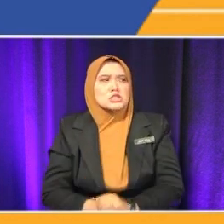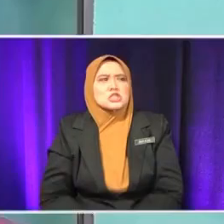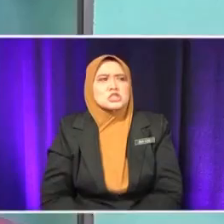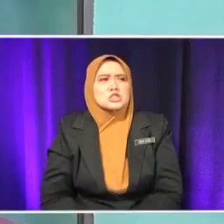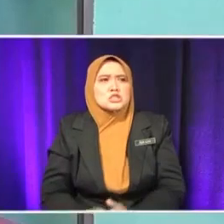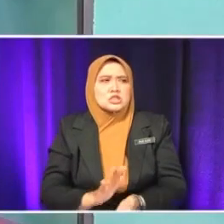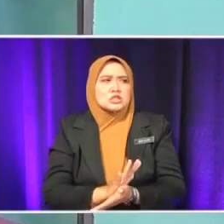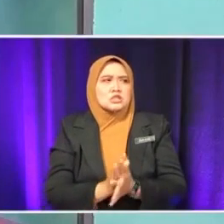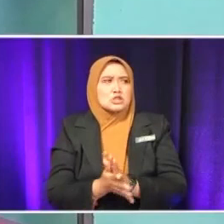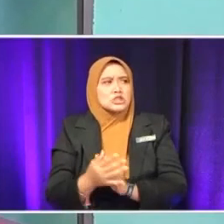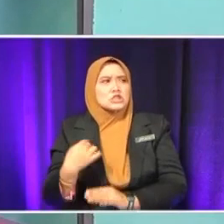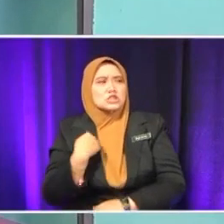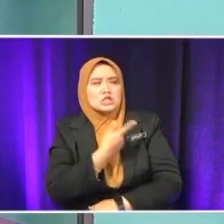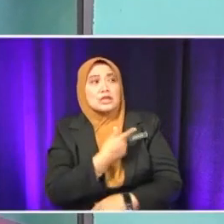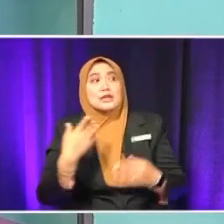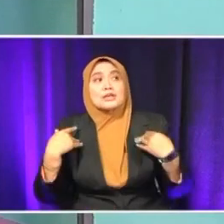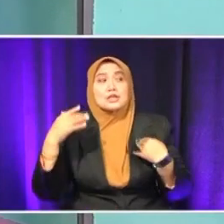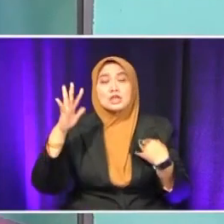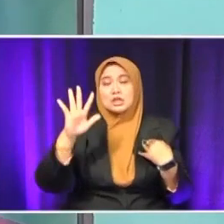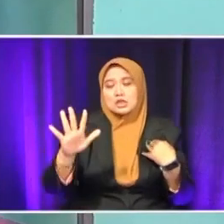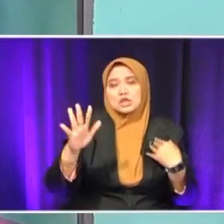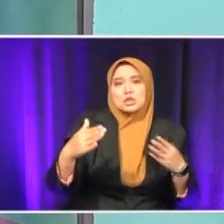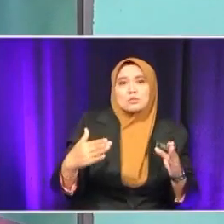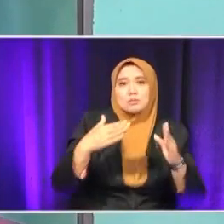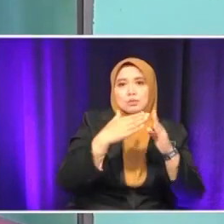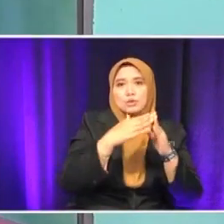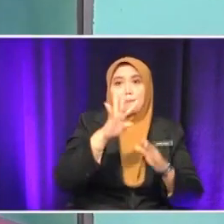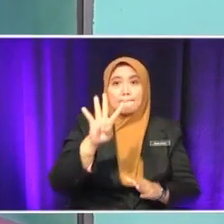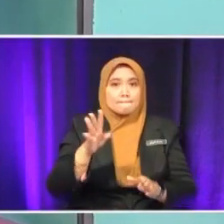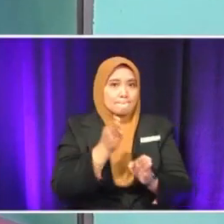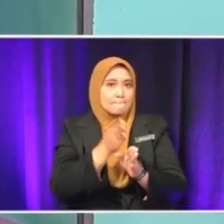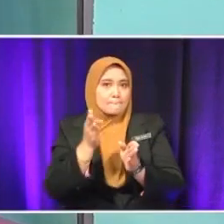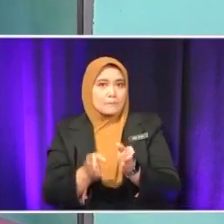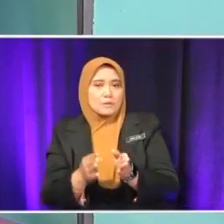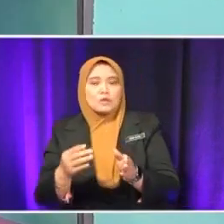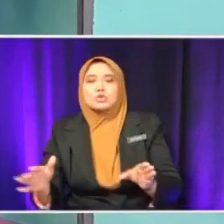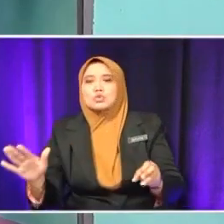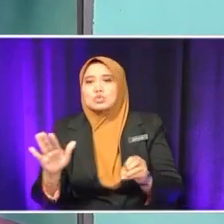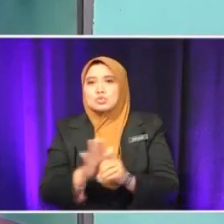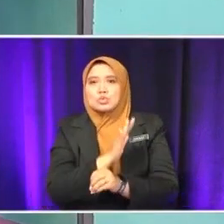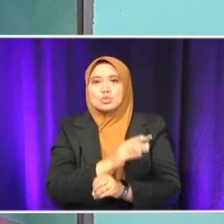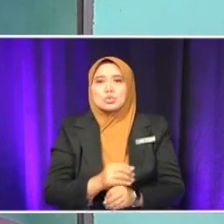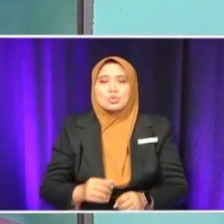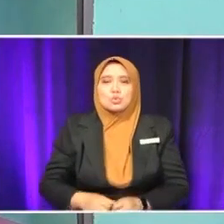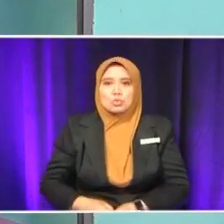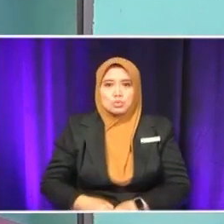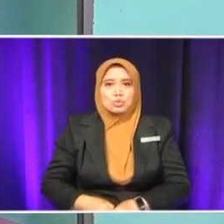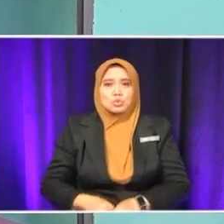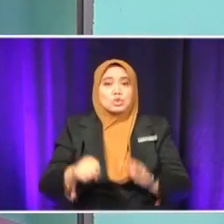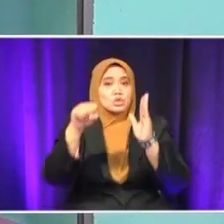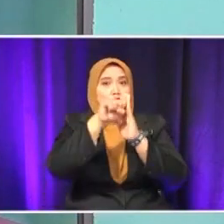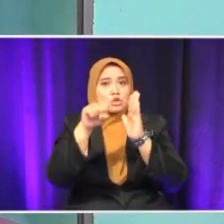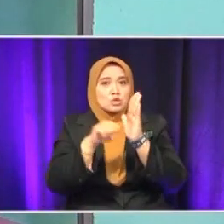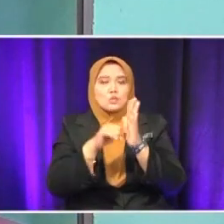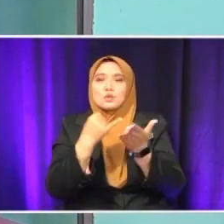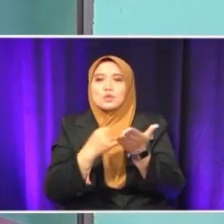Jadi kita ada 5 bucu, ada 4 tepi. Jadi kita cukup dengan syarat untuk melukis pokok. Kemudian hasil tambah